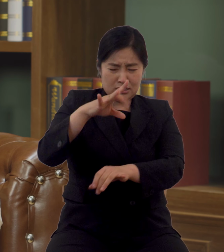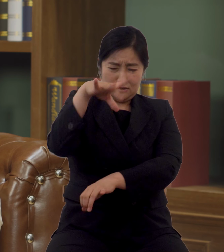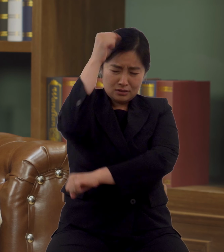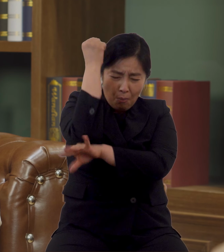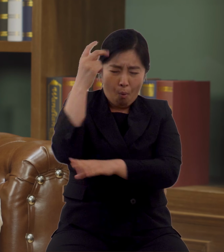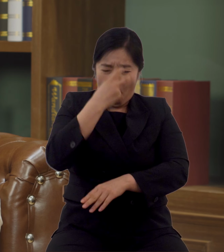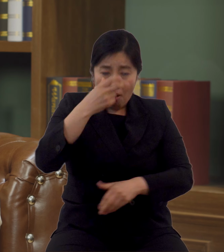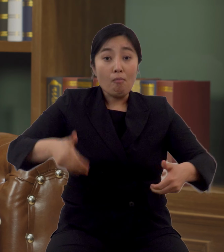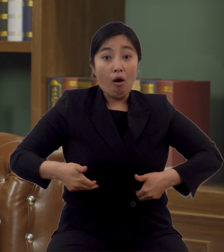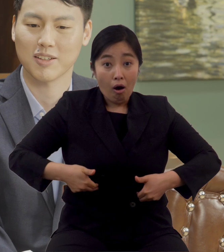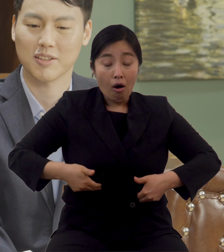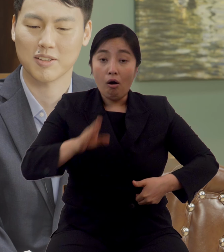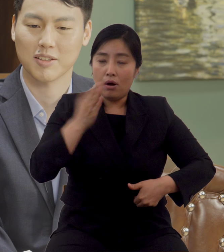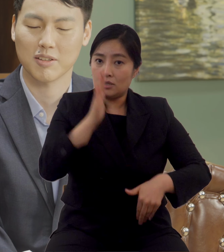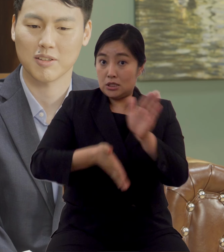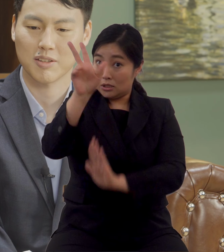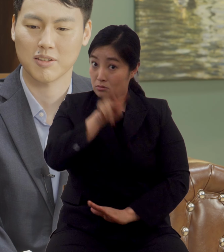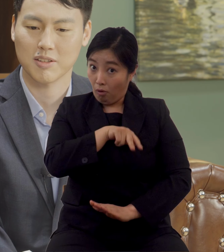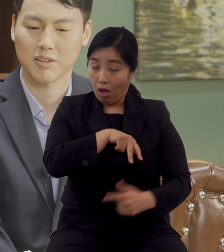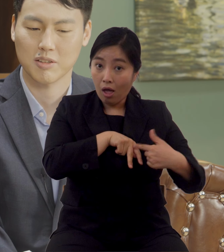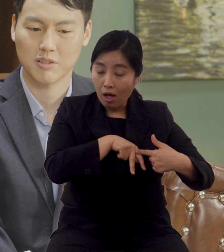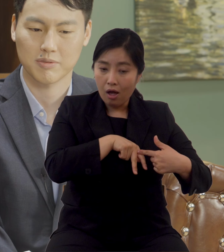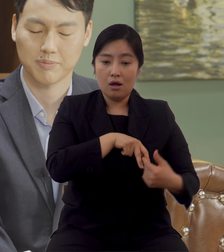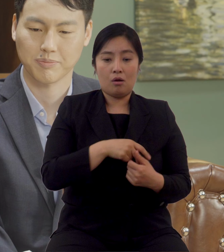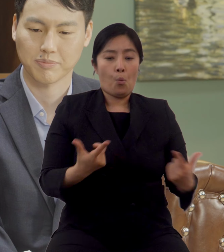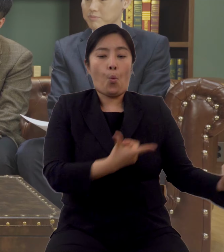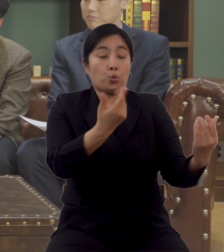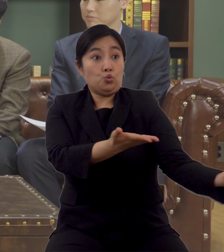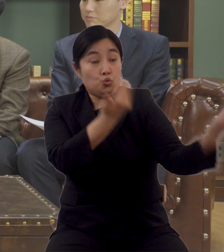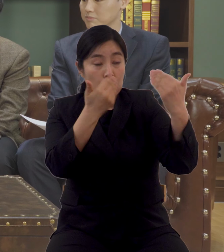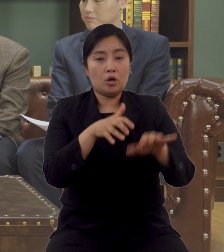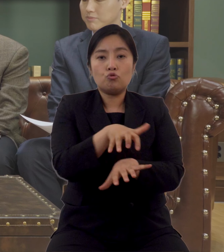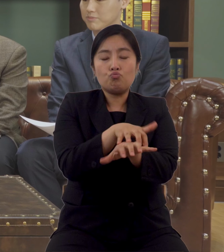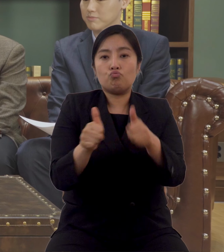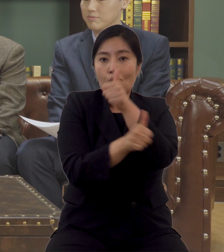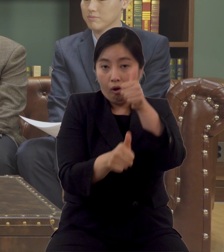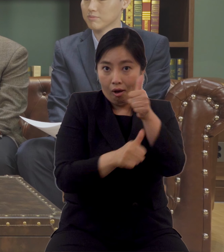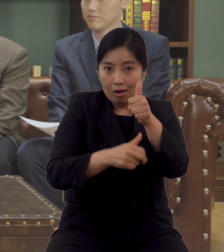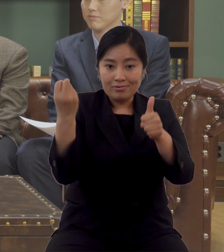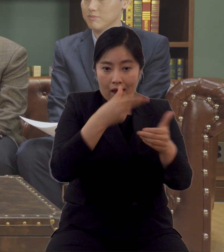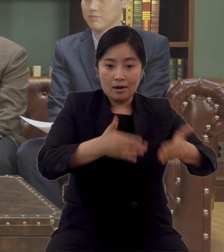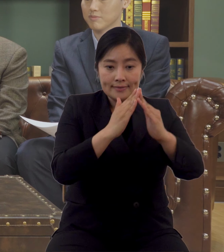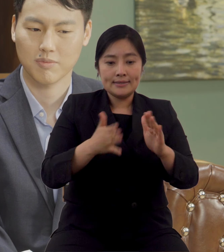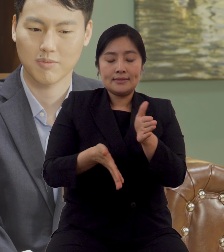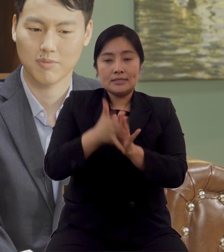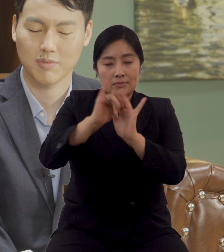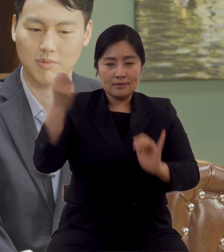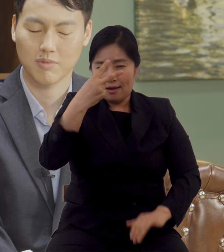원점부터 다시 재검토를 해야 될 거잖아요. 그런데 놀랍게도 시의회는 이제 공동유치준비위원회